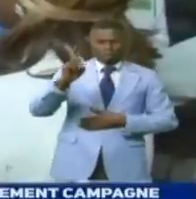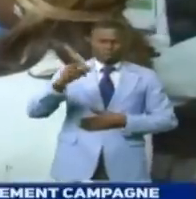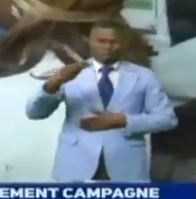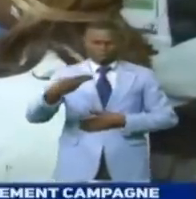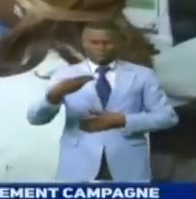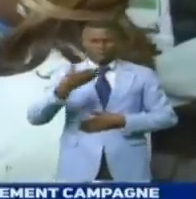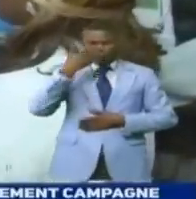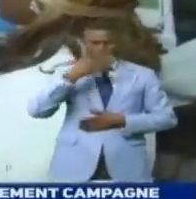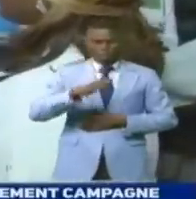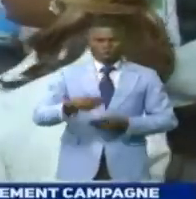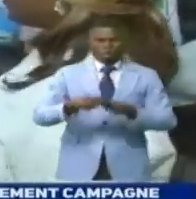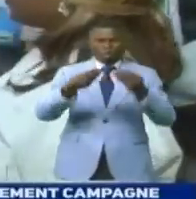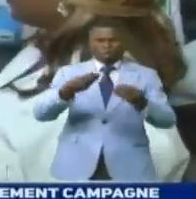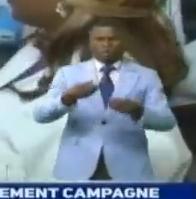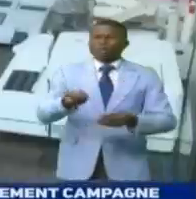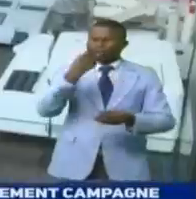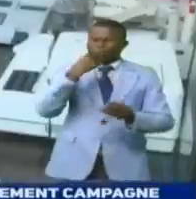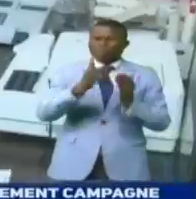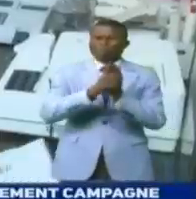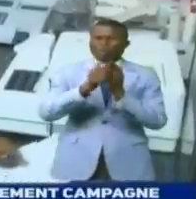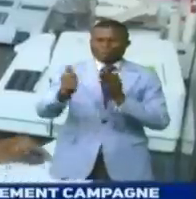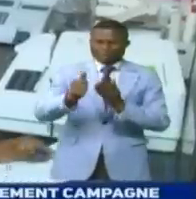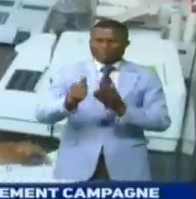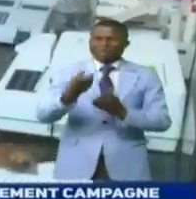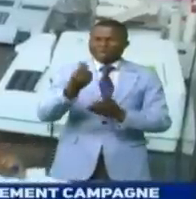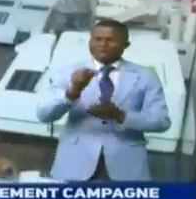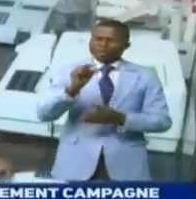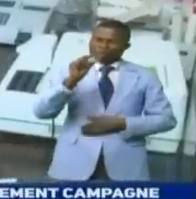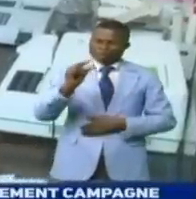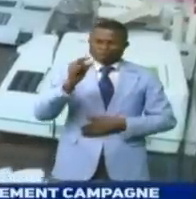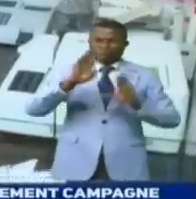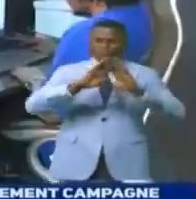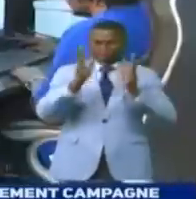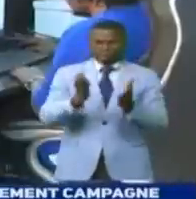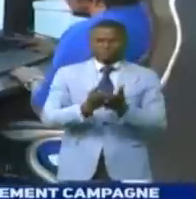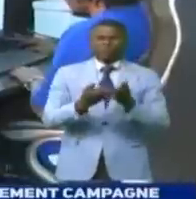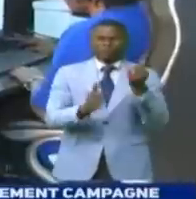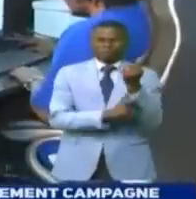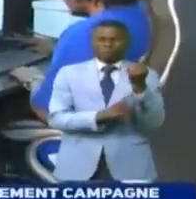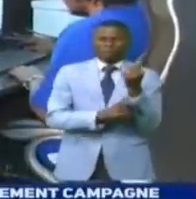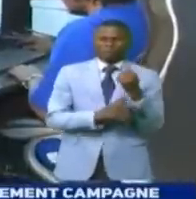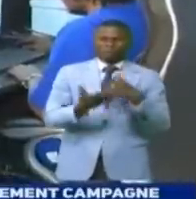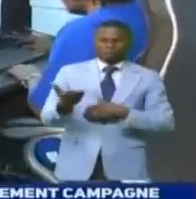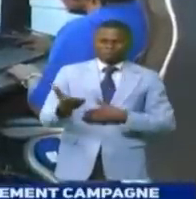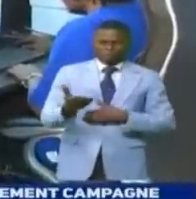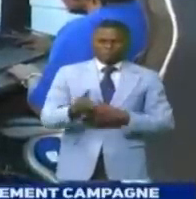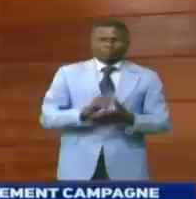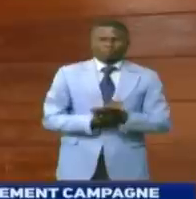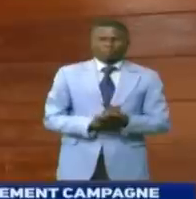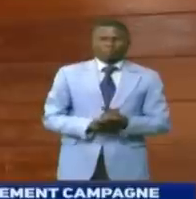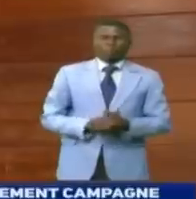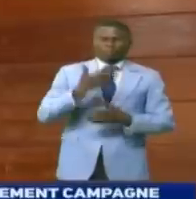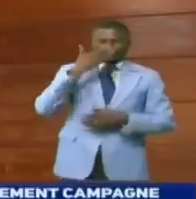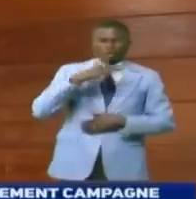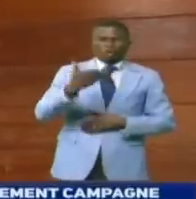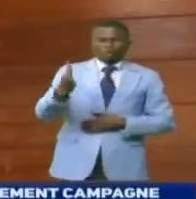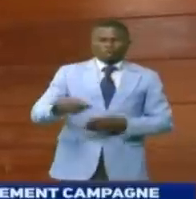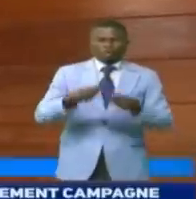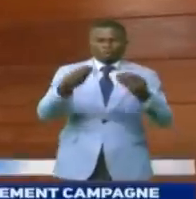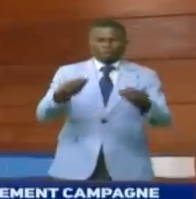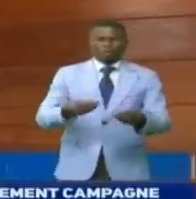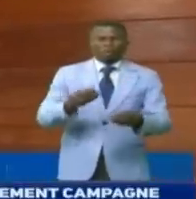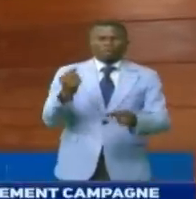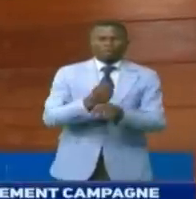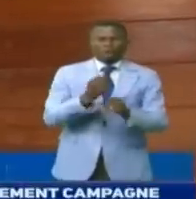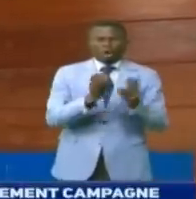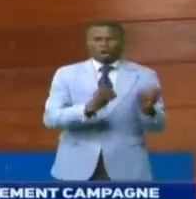centre offre des soins de qualité à des tarifs abordables pour toutes catégories de personnes. Medical City offre plusieurs services,